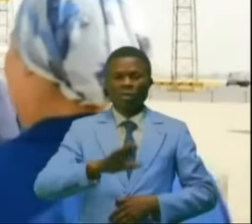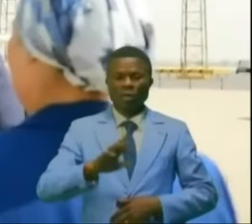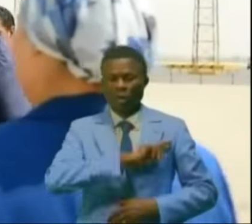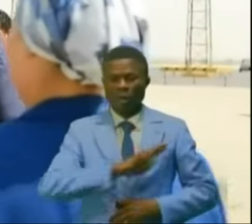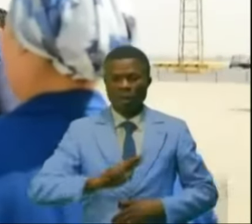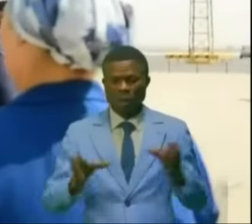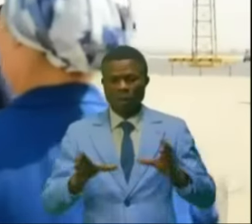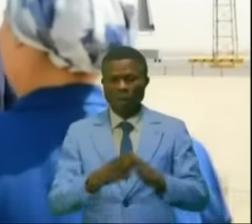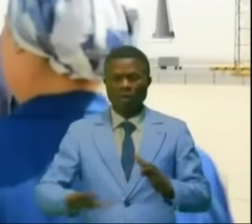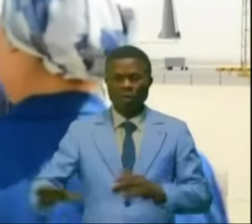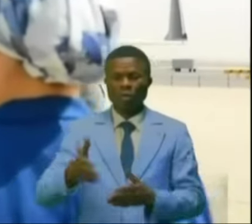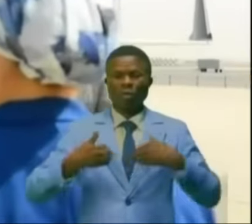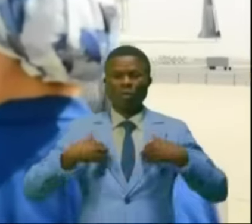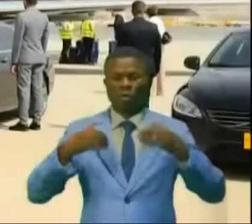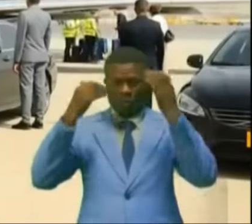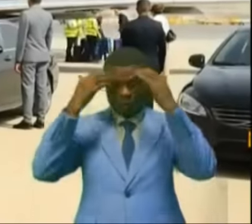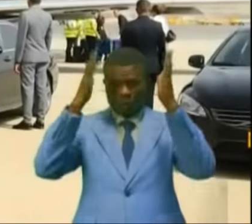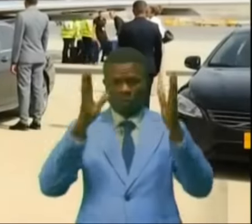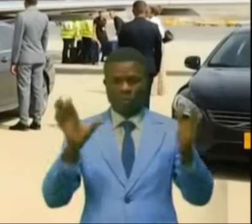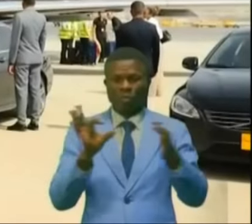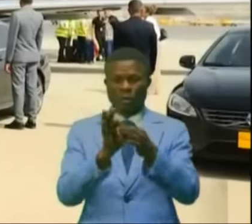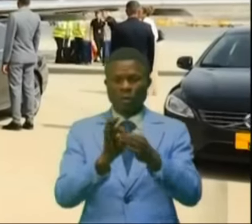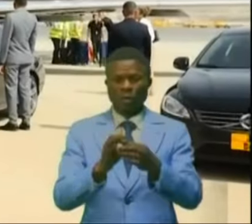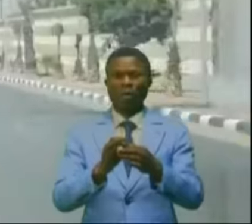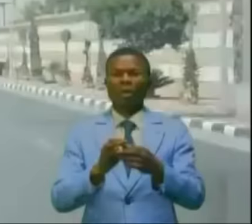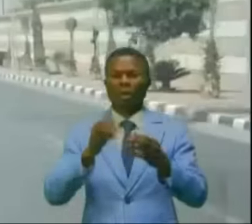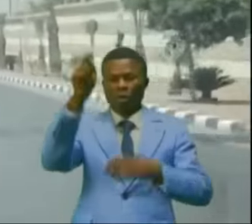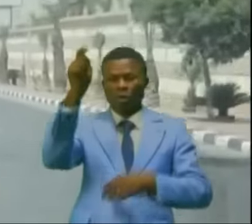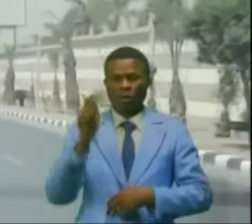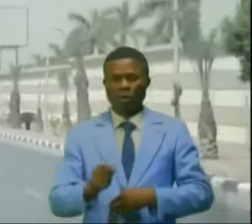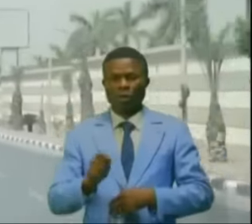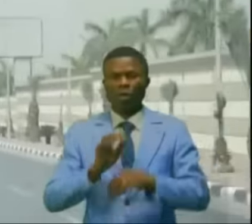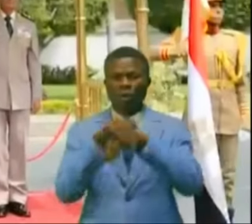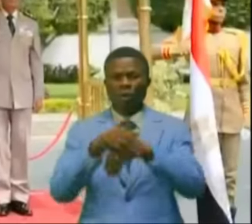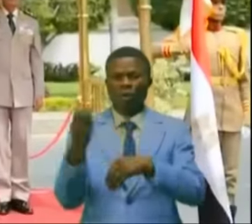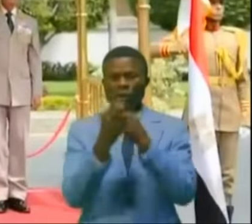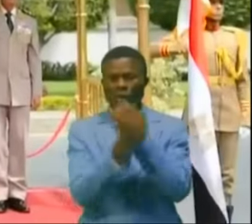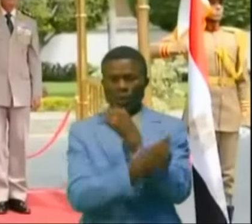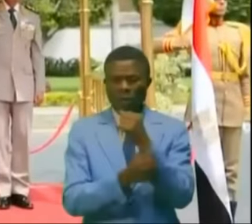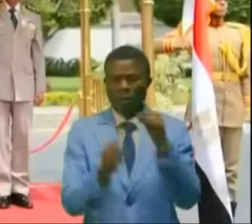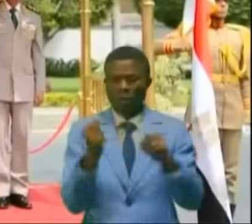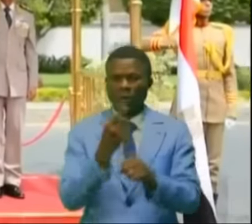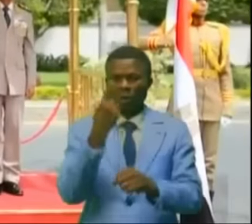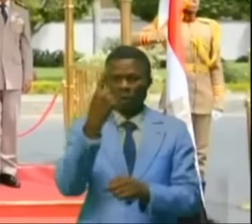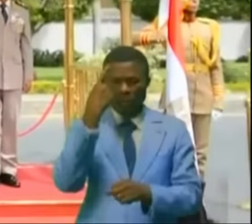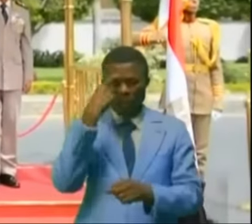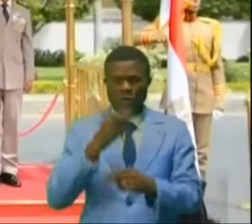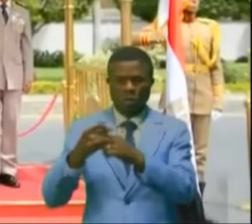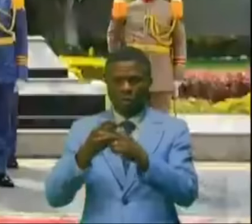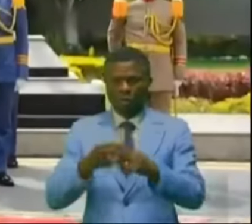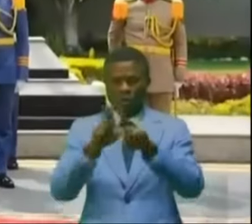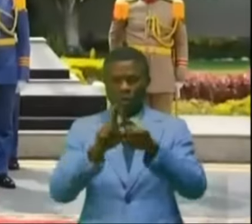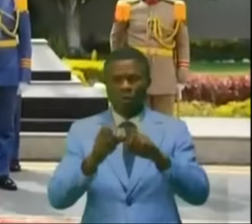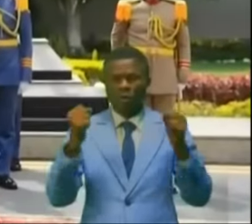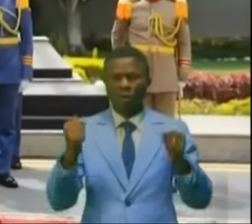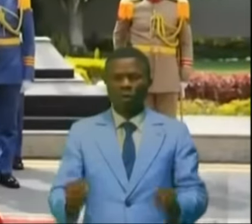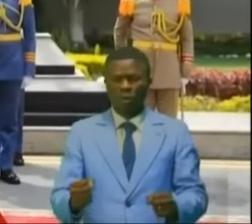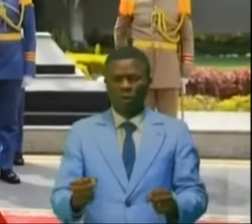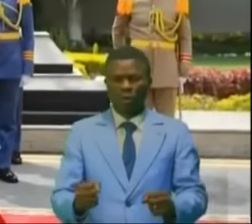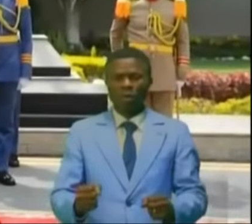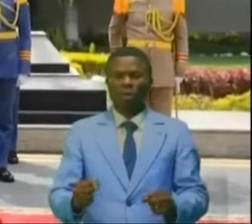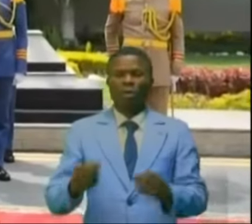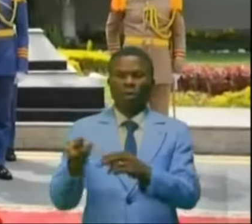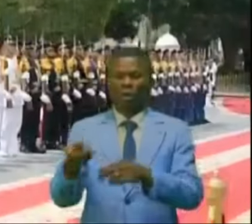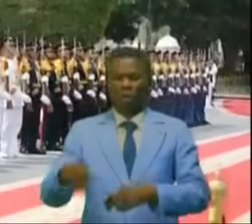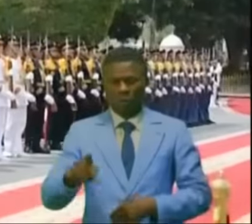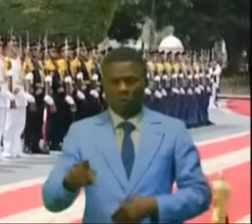étape importante qui marque la coopération militaire et l'engagement des deux pays à travailler ensemble pour la sécurité et la stabilité